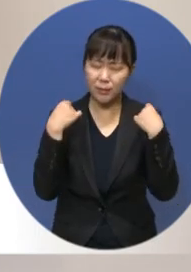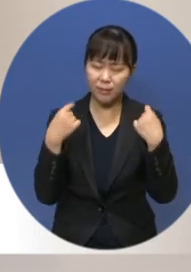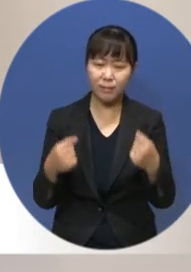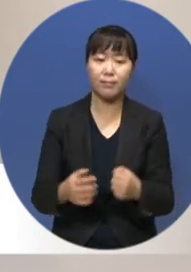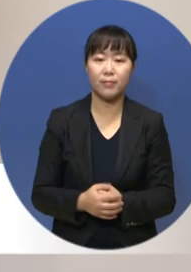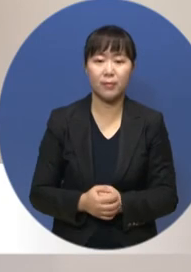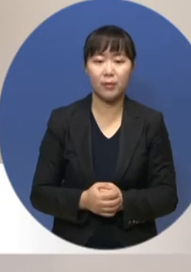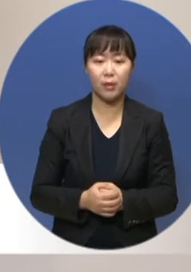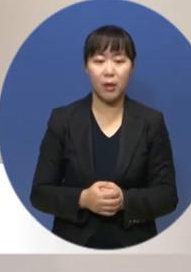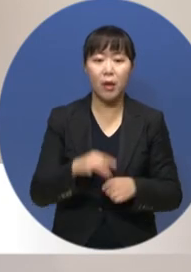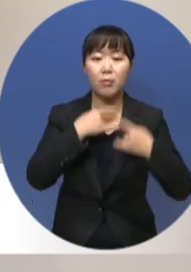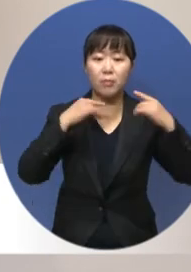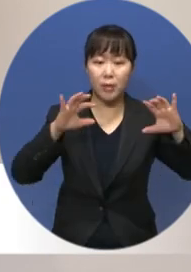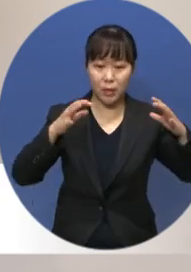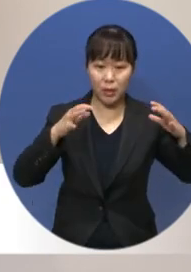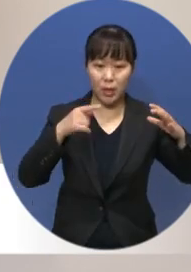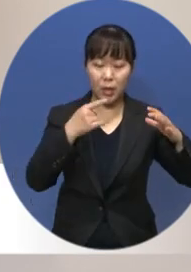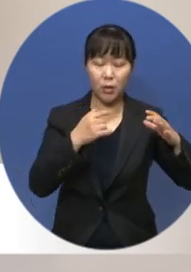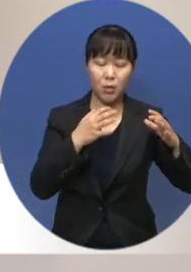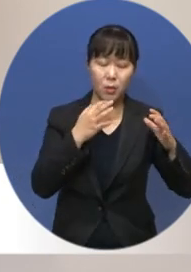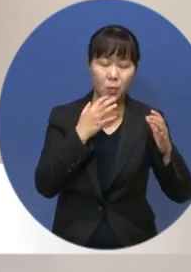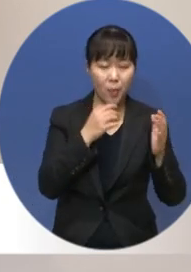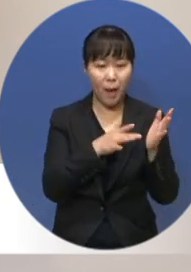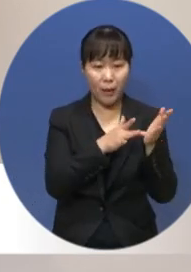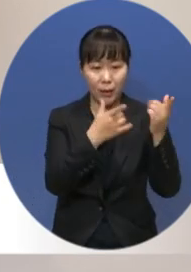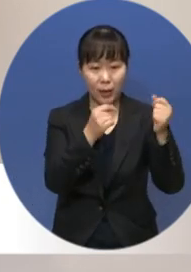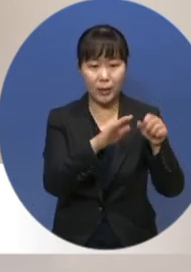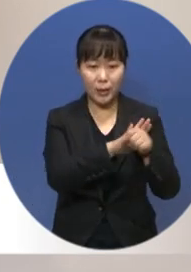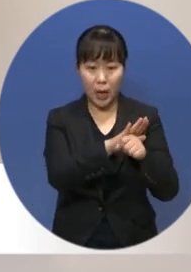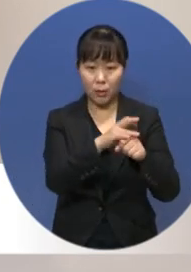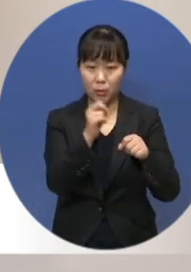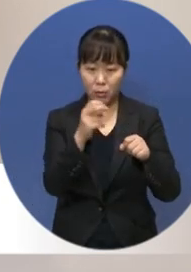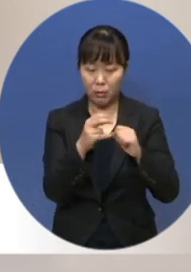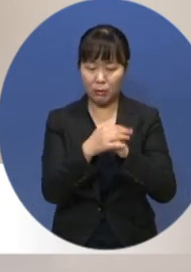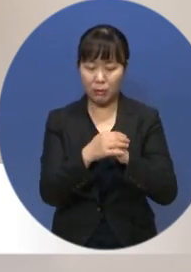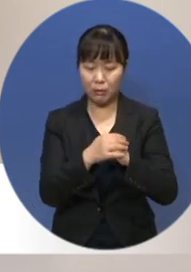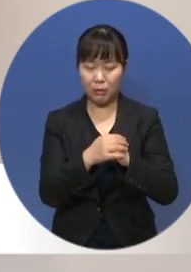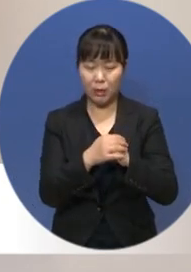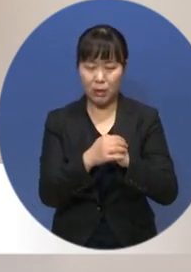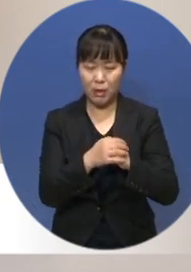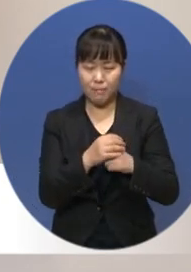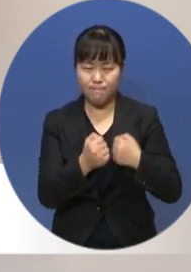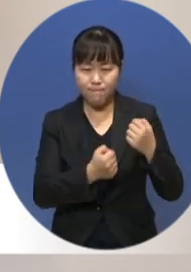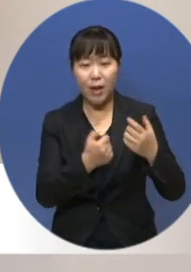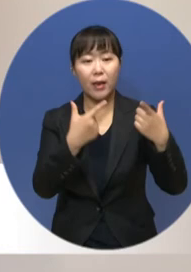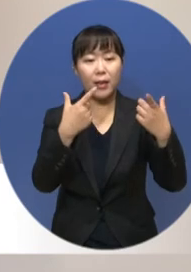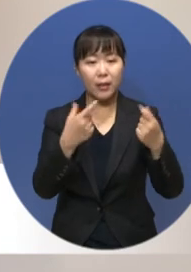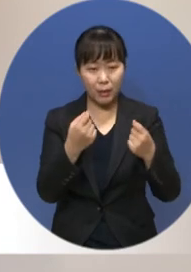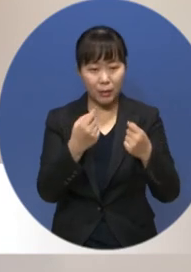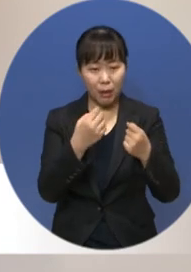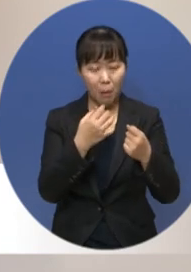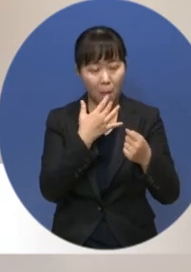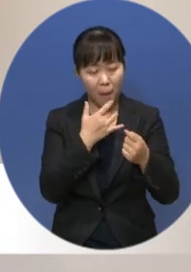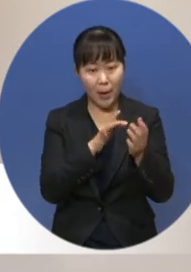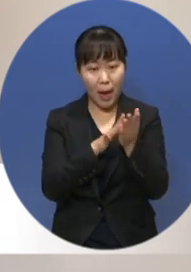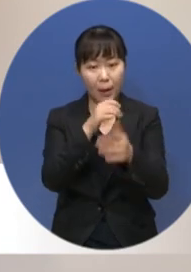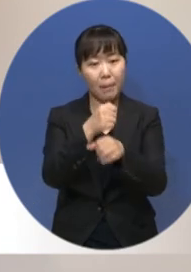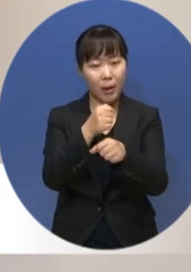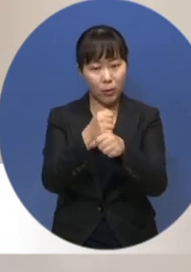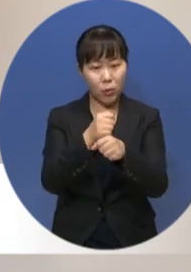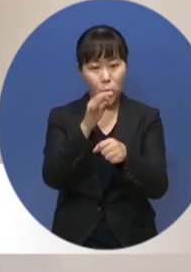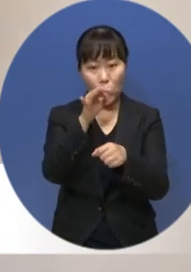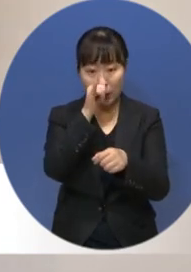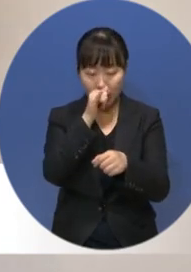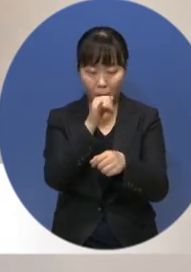일이었습니다. 프랑스의 독약 사건도 원래는 사랑 또는 증오심을 일으키게 만드는 신비스러운 약을 만들어